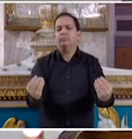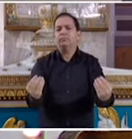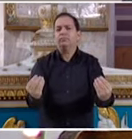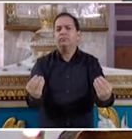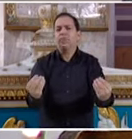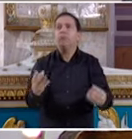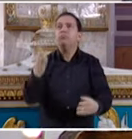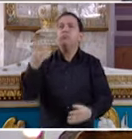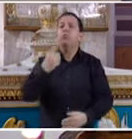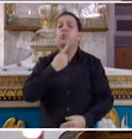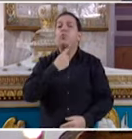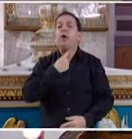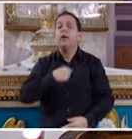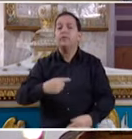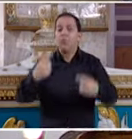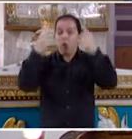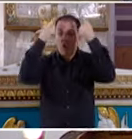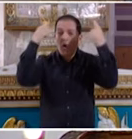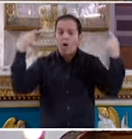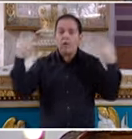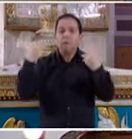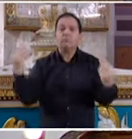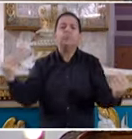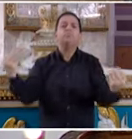Ιησού Χριστού.